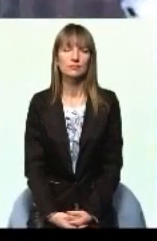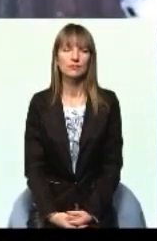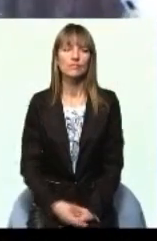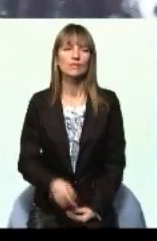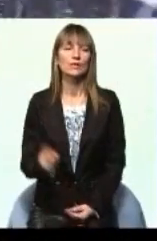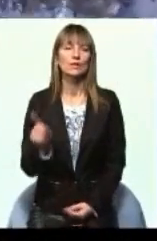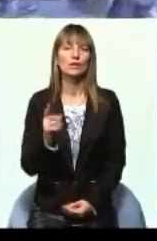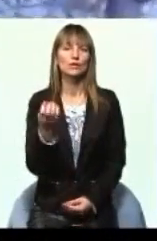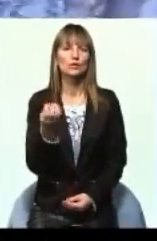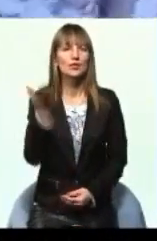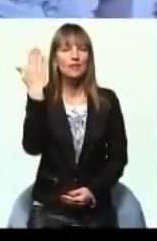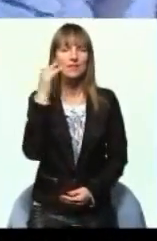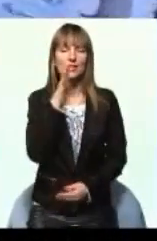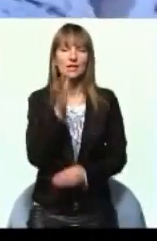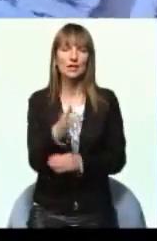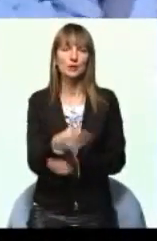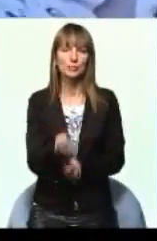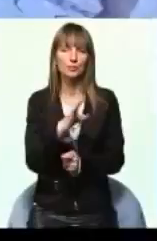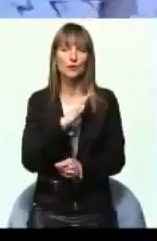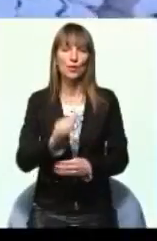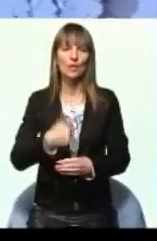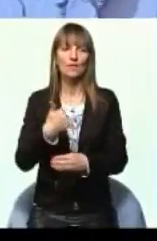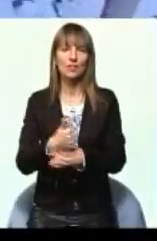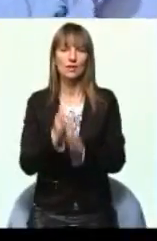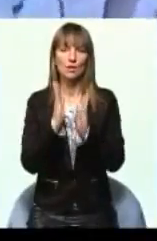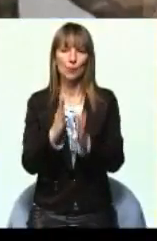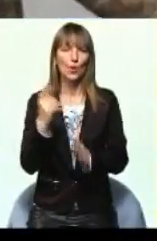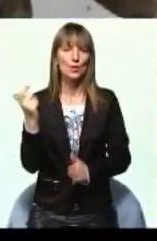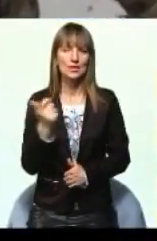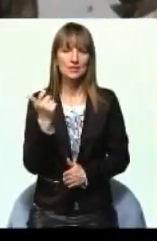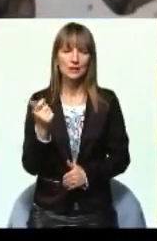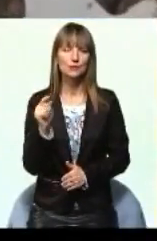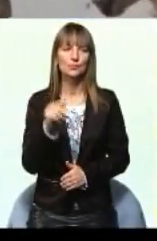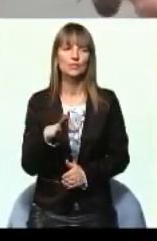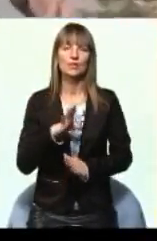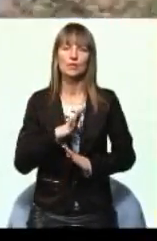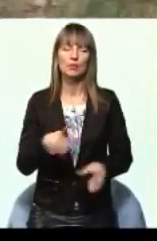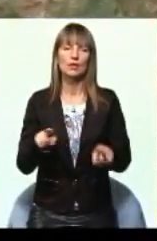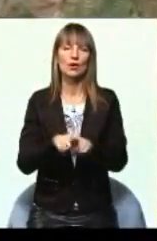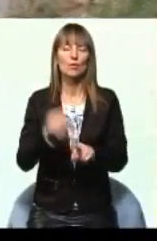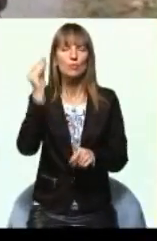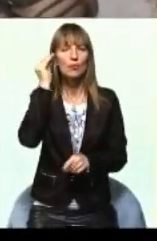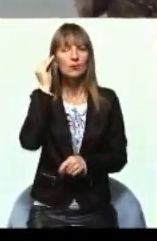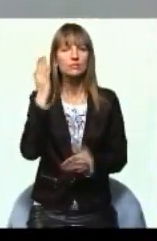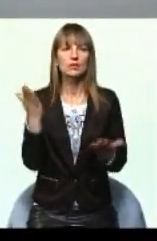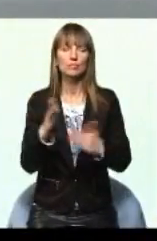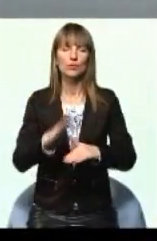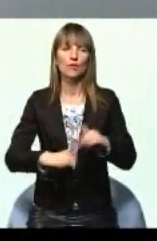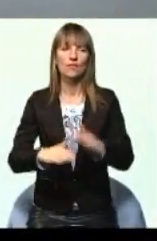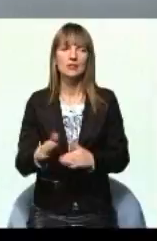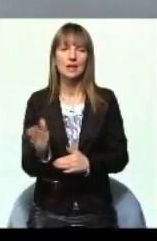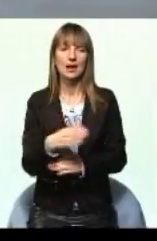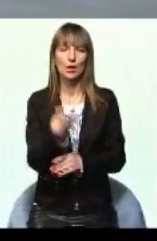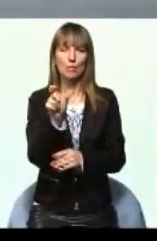Ще за давніх часів риболовля була однією з головних галузей господарства. Тоді не було такого поняття, як професія рибака.